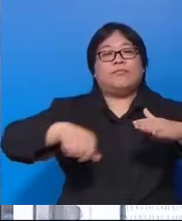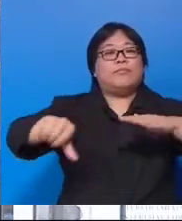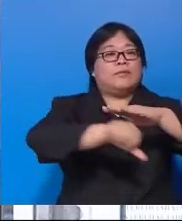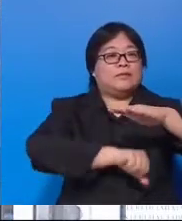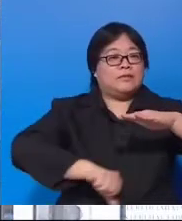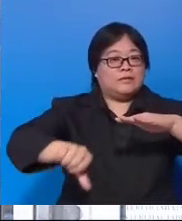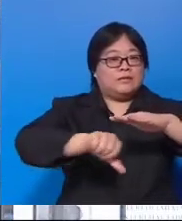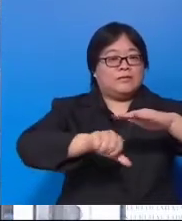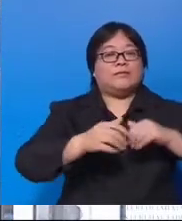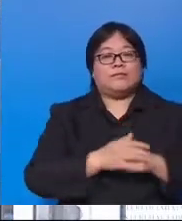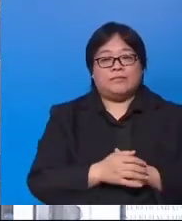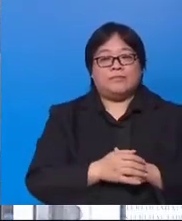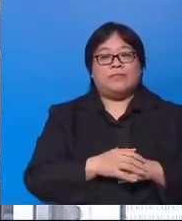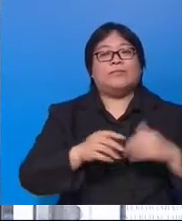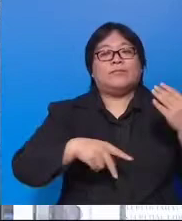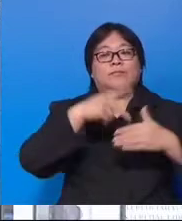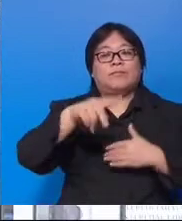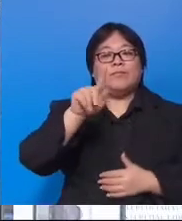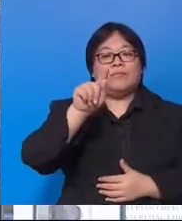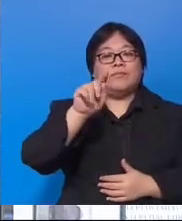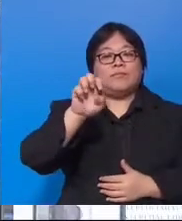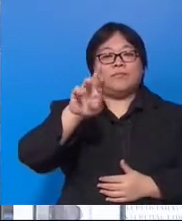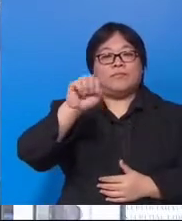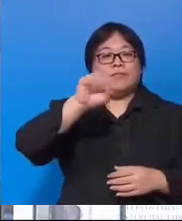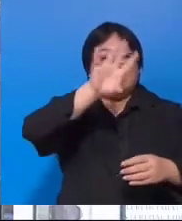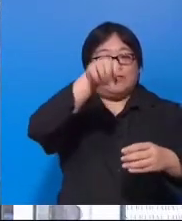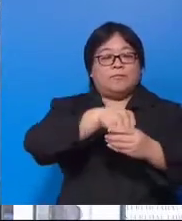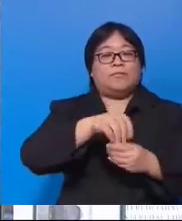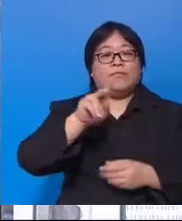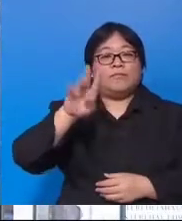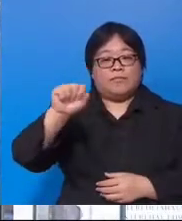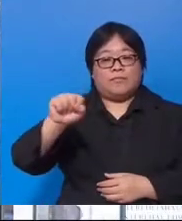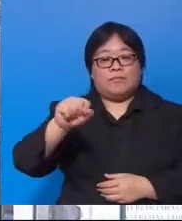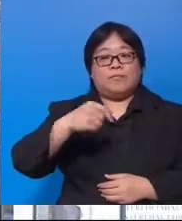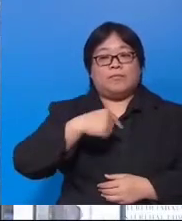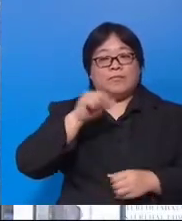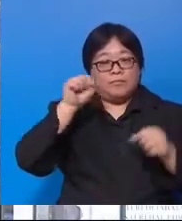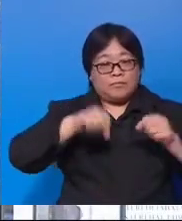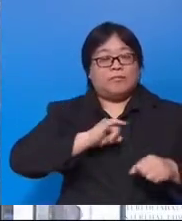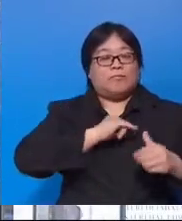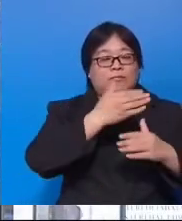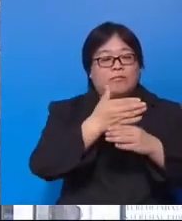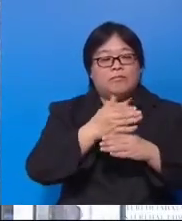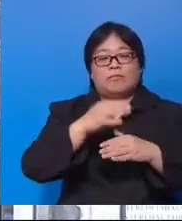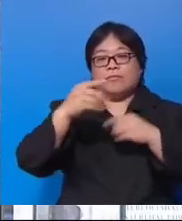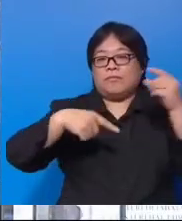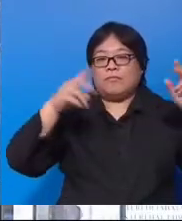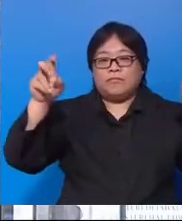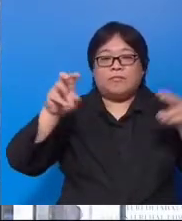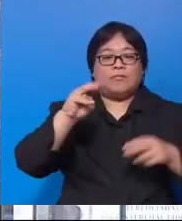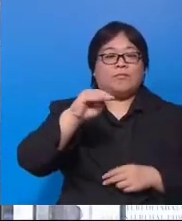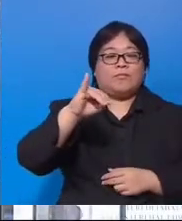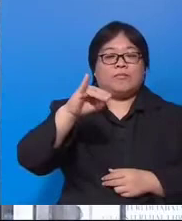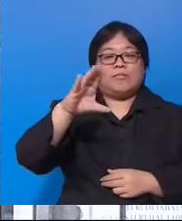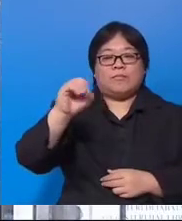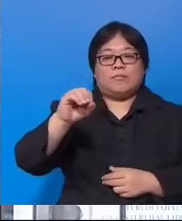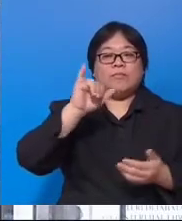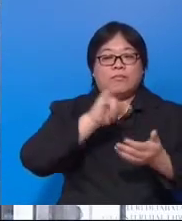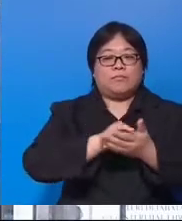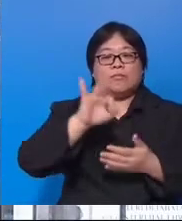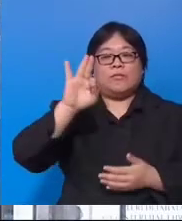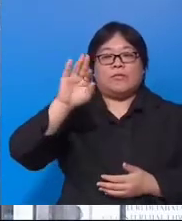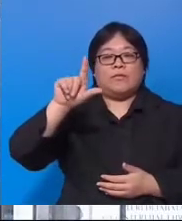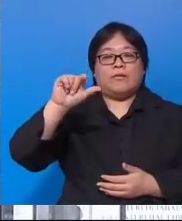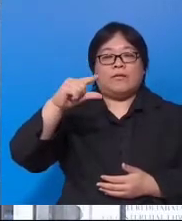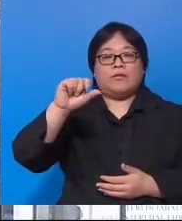asas ataupun program teras yang ada dalam Kementerian Belia dan Sukan. Izinkan saya berkongsi sedikit tentang MyCor, satu program yang bagi saya flagship dengan